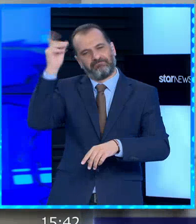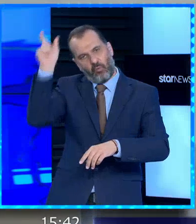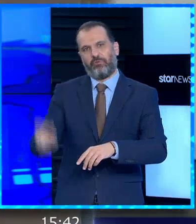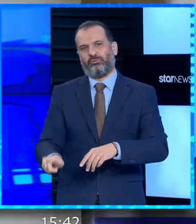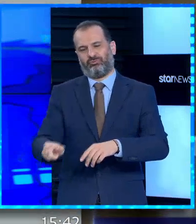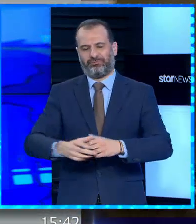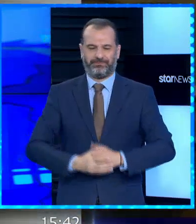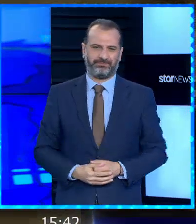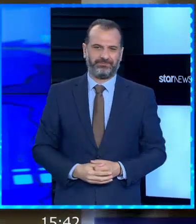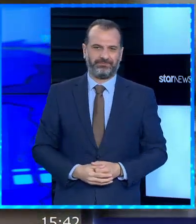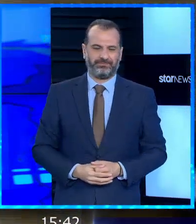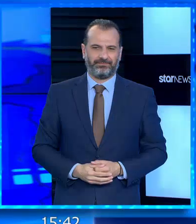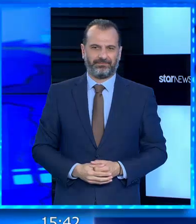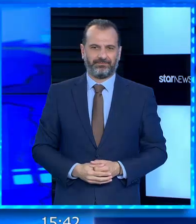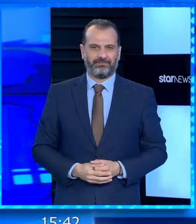Αντώνη.